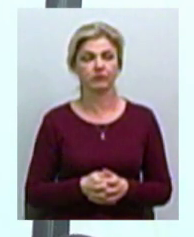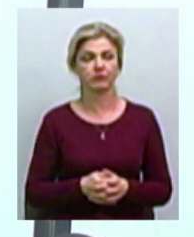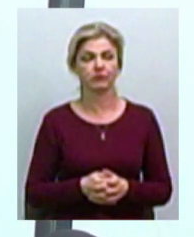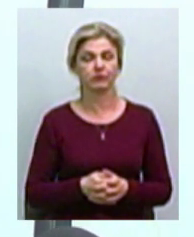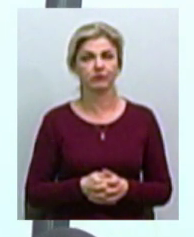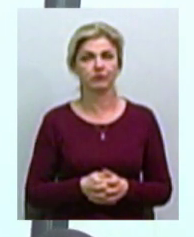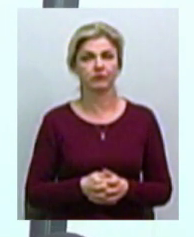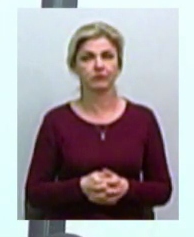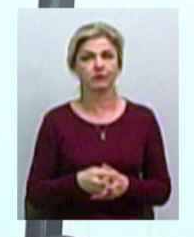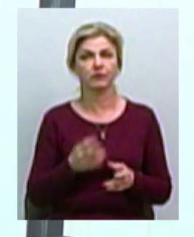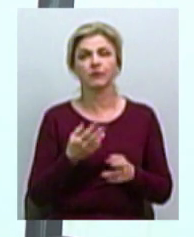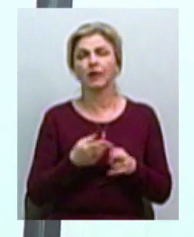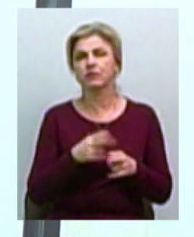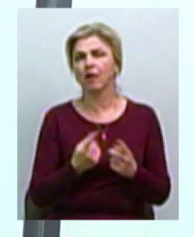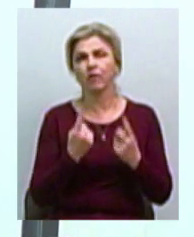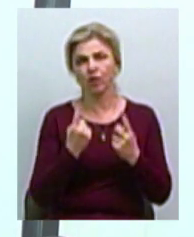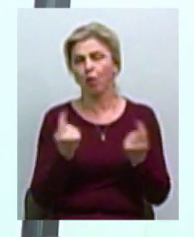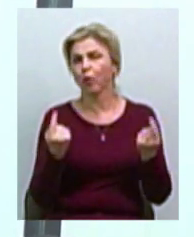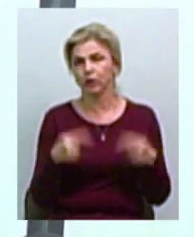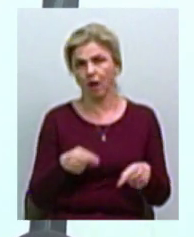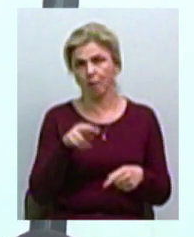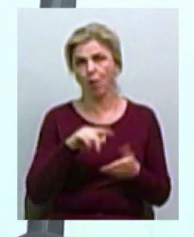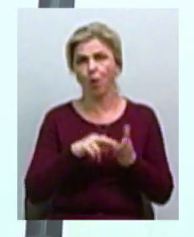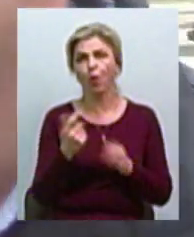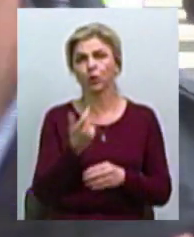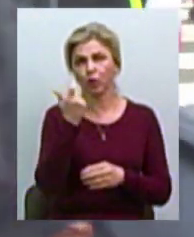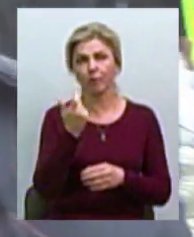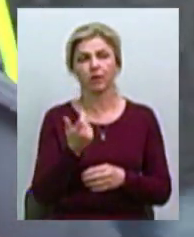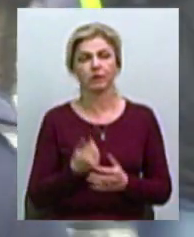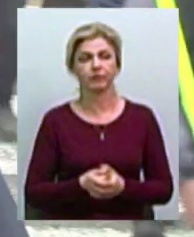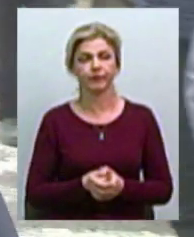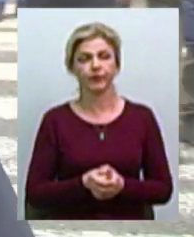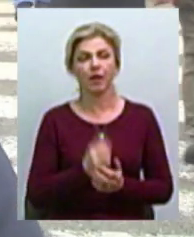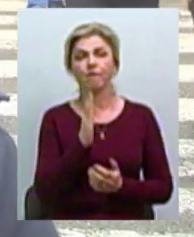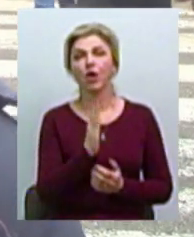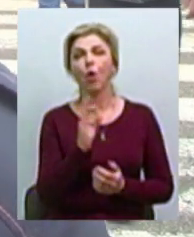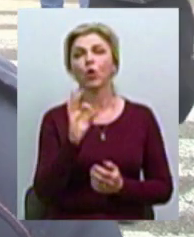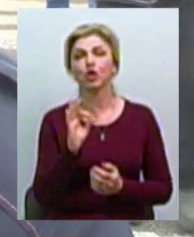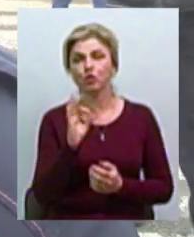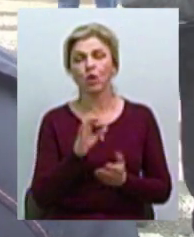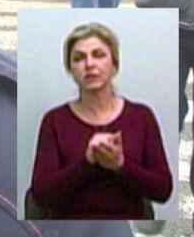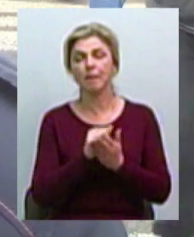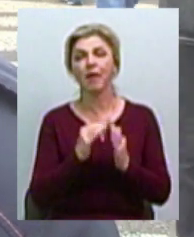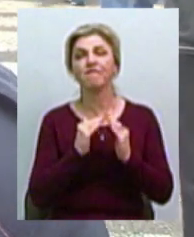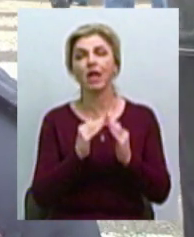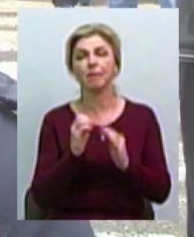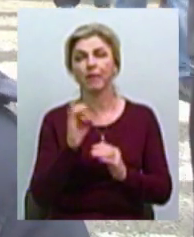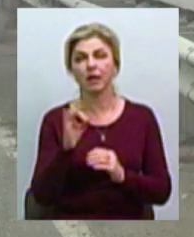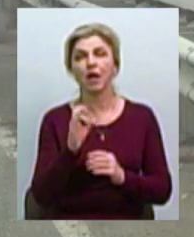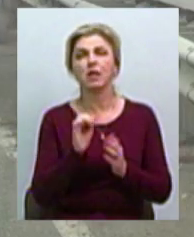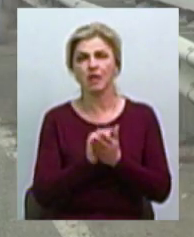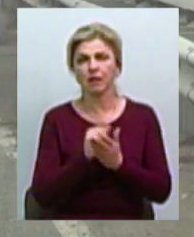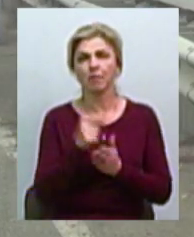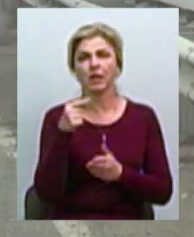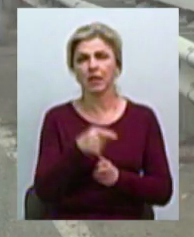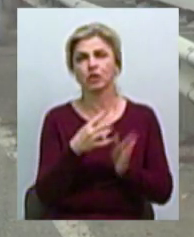великий удар по економіці України, бо вчасно не буде доставлений товар. Володимир Онищук займається фермерською діяльністю з